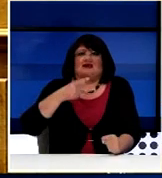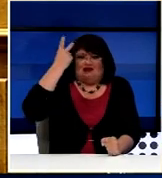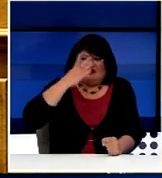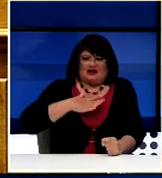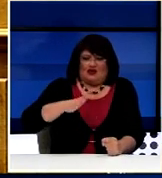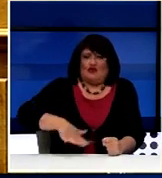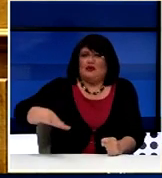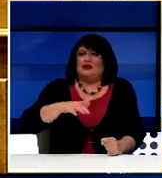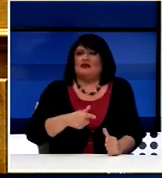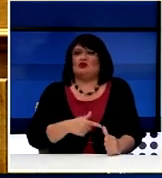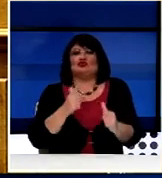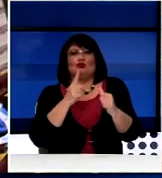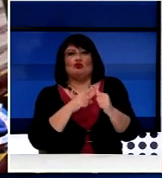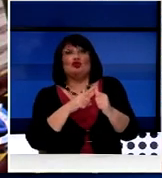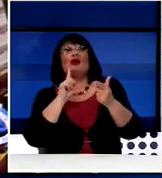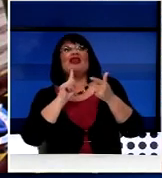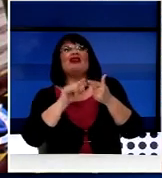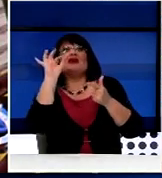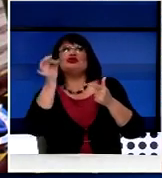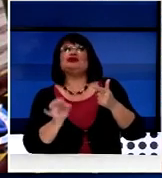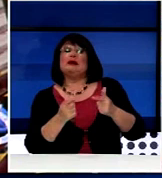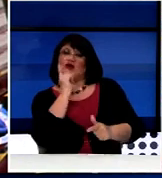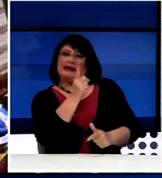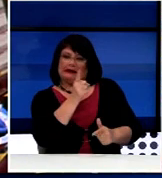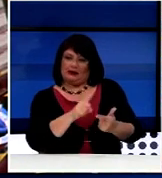Πάμε όμως στο δεύτερο σημείο της κριτικής.